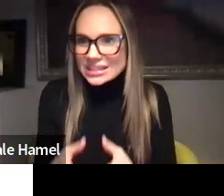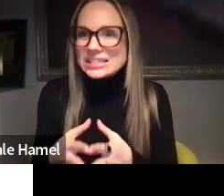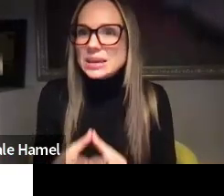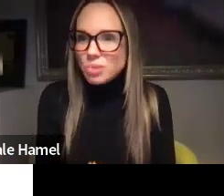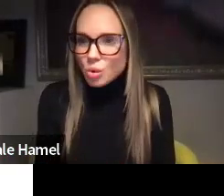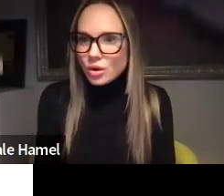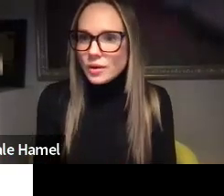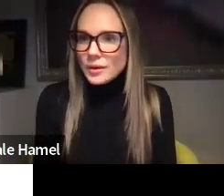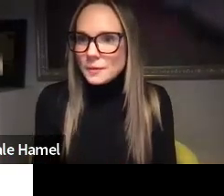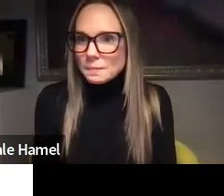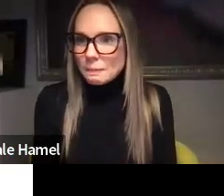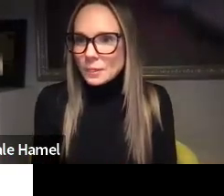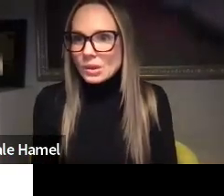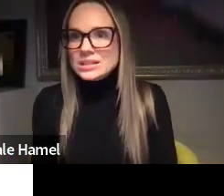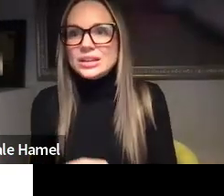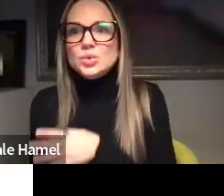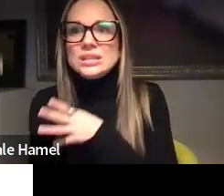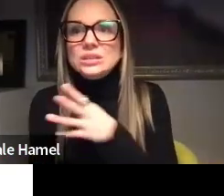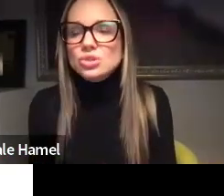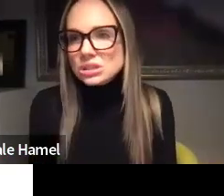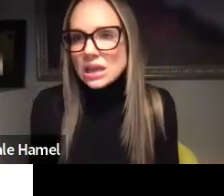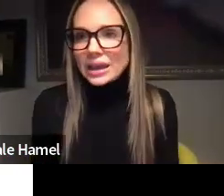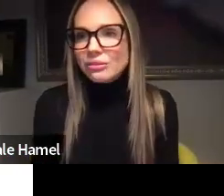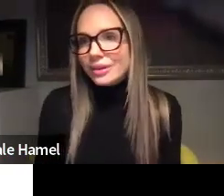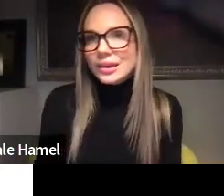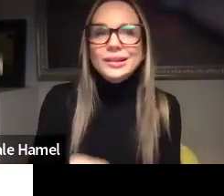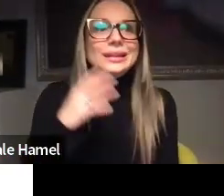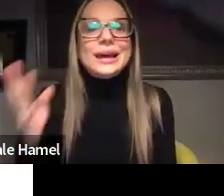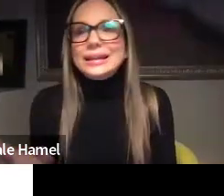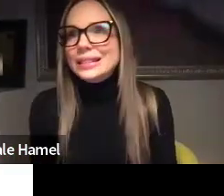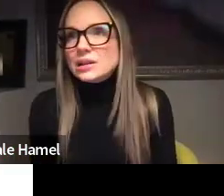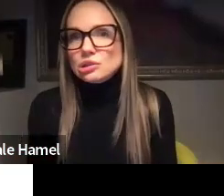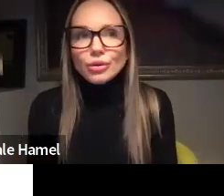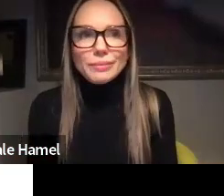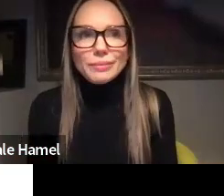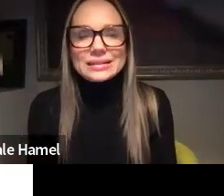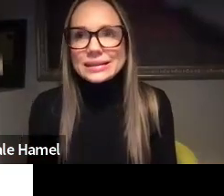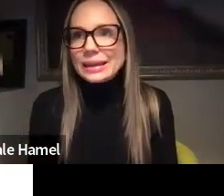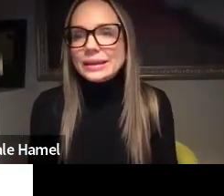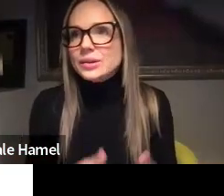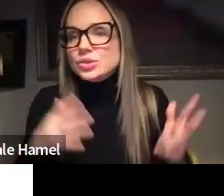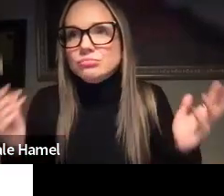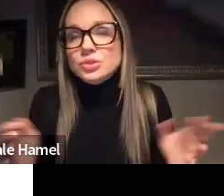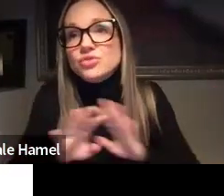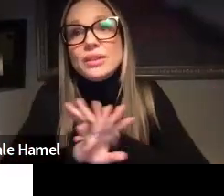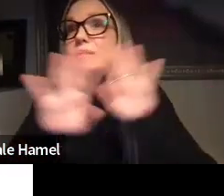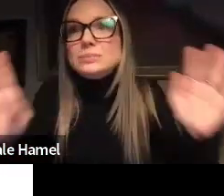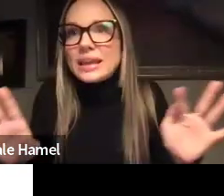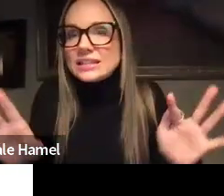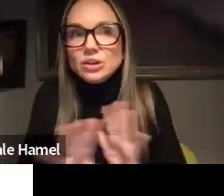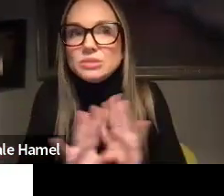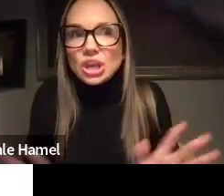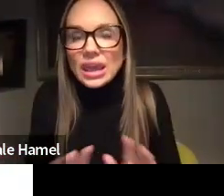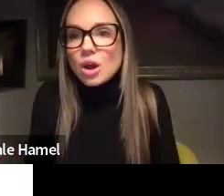lavages, il va rester beau. OK, ça nous est tous arrivé d'aller dans un magasin. Je vais